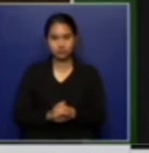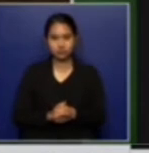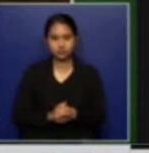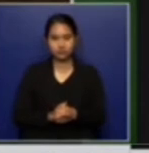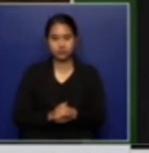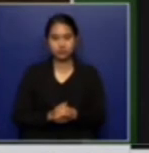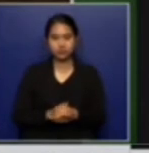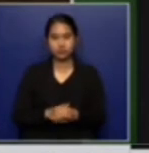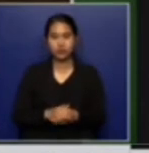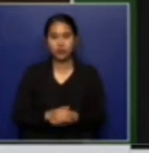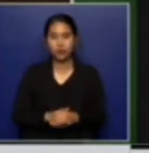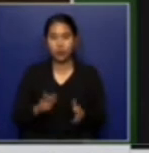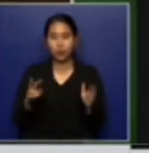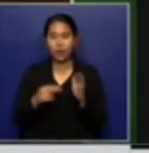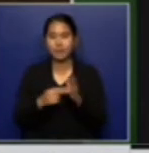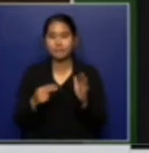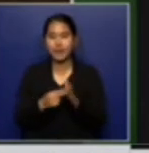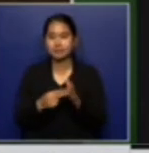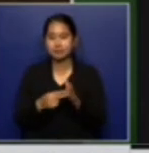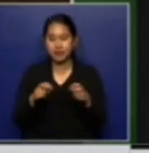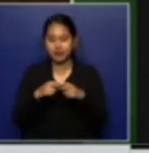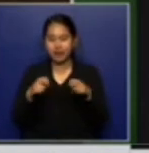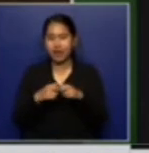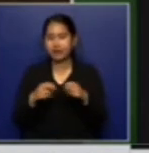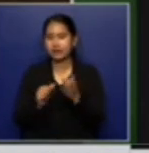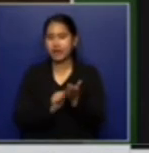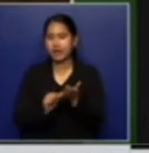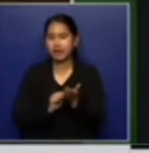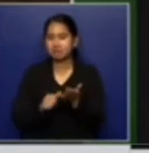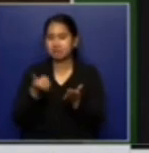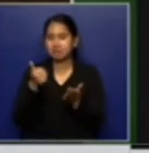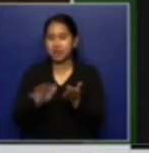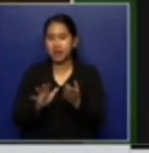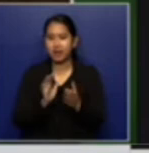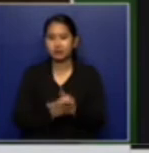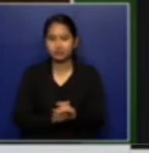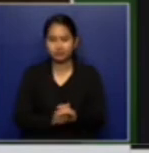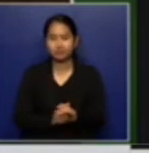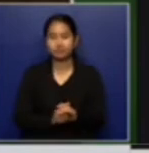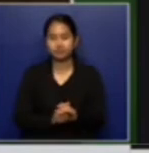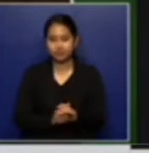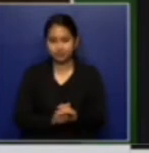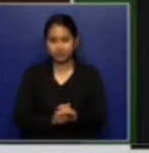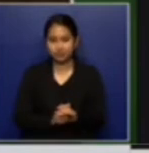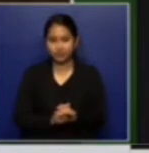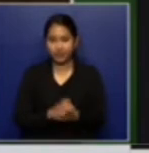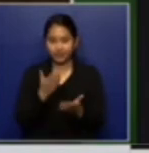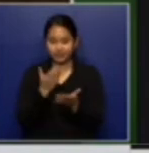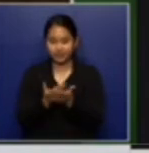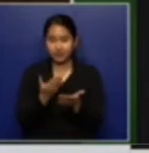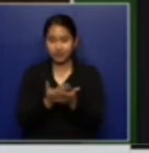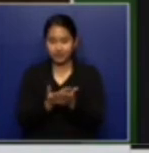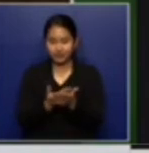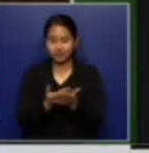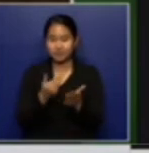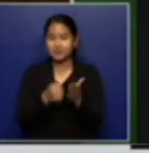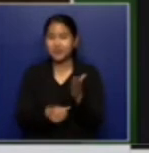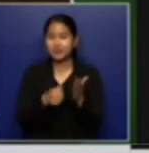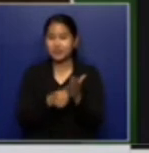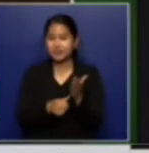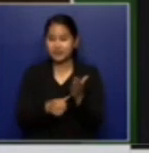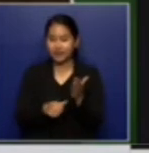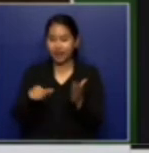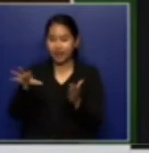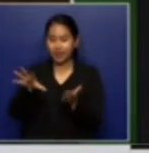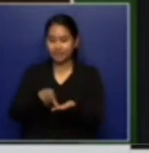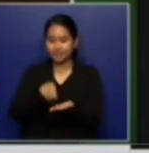ก้ไขปัญหาที่เกิดขึ้นหลังจากโควิดตัวเลขการจัดเก็บภาษี